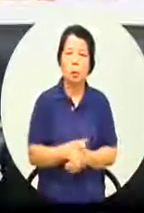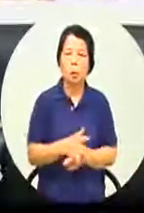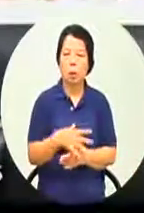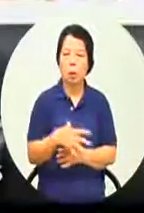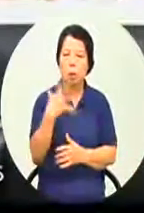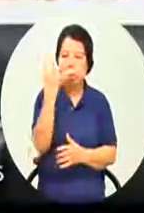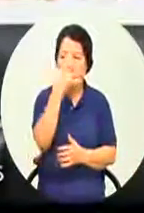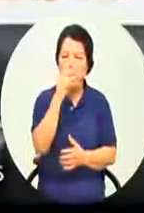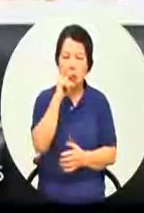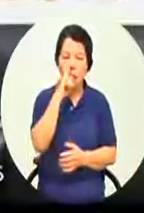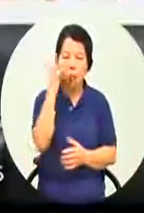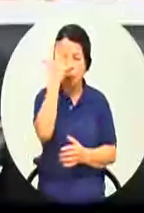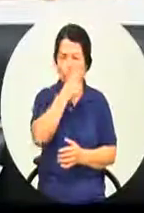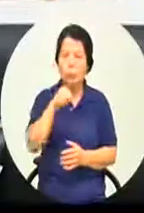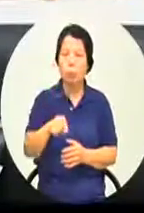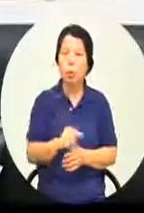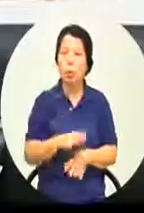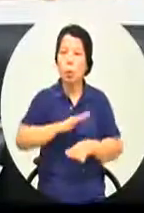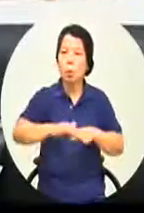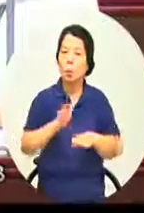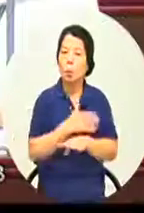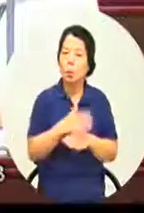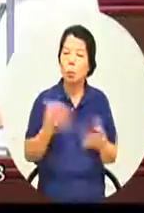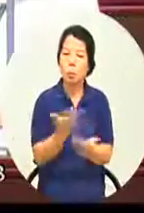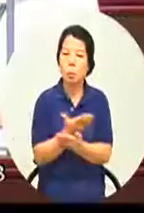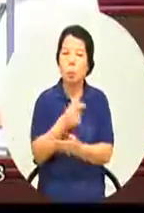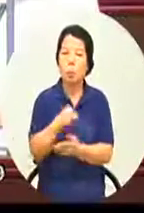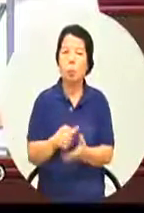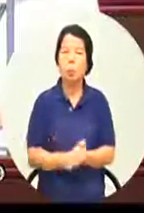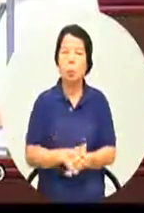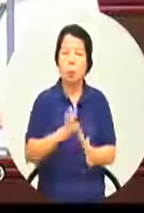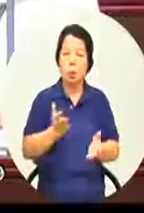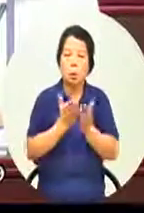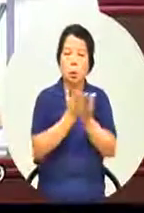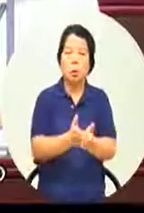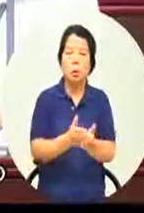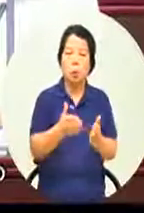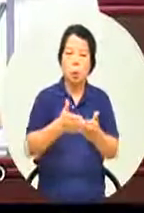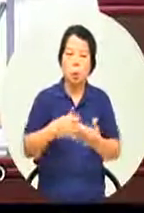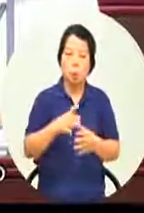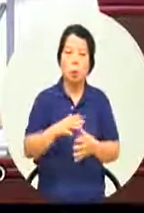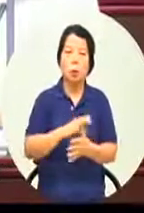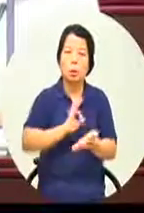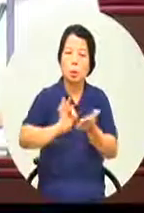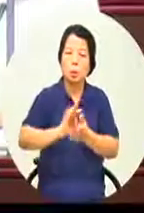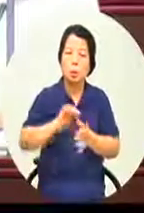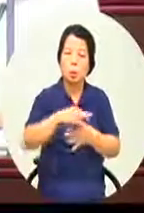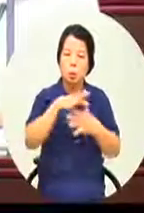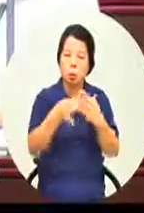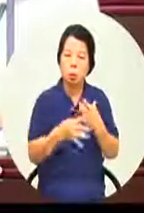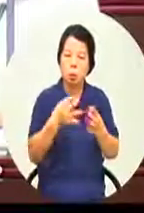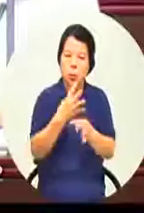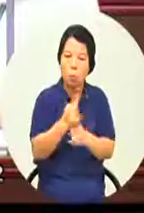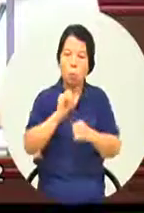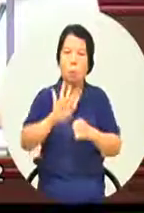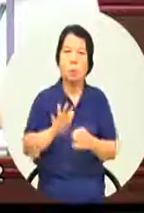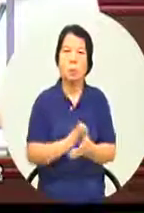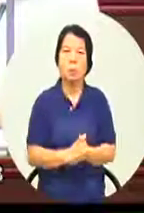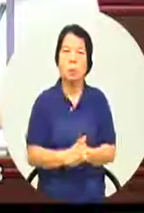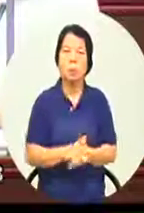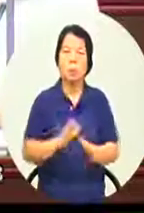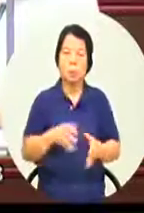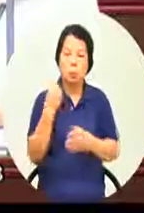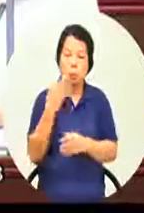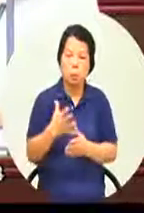了，预计会不会去太旧换新？ 轮船的使用它有它的一个要求哈、 那目前，我们希望新